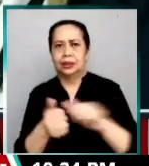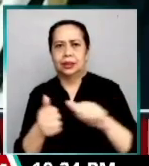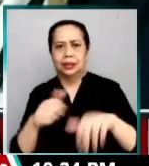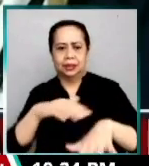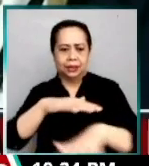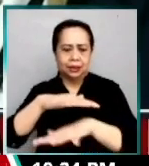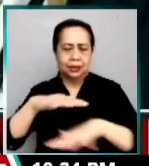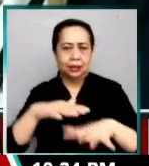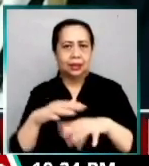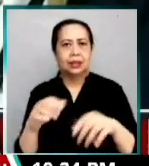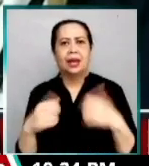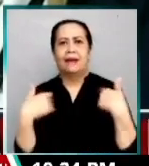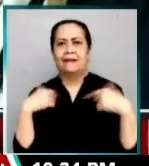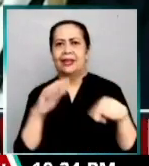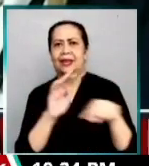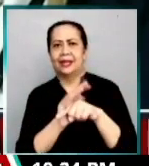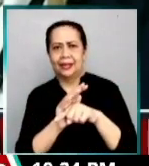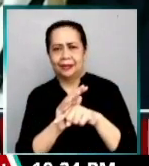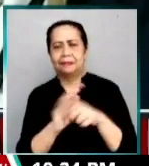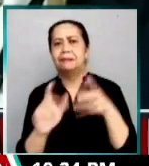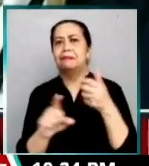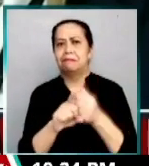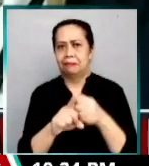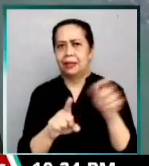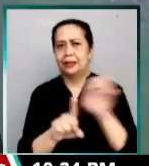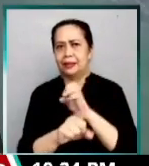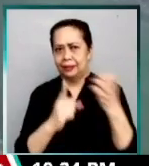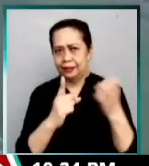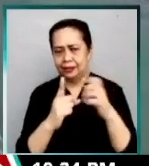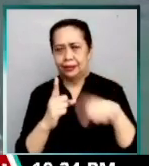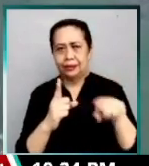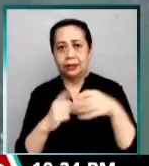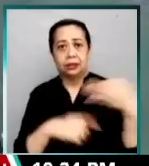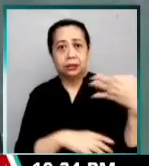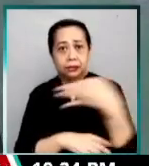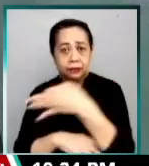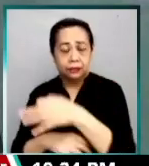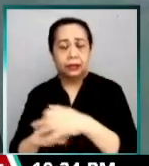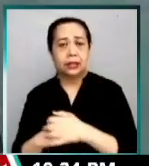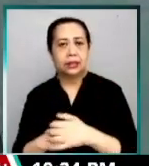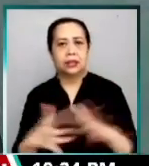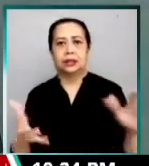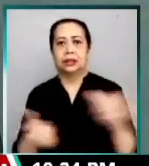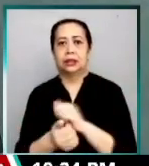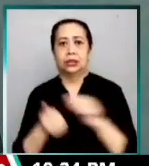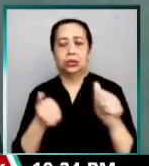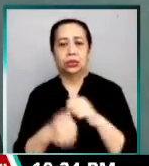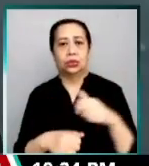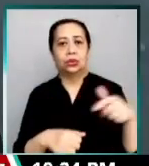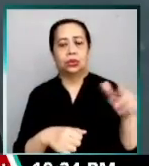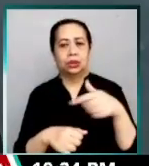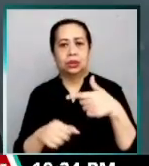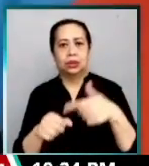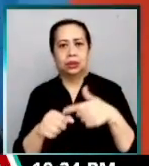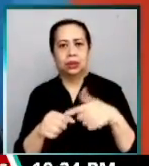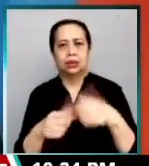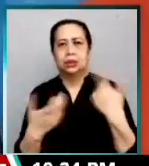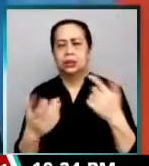may negatibong impact po ito doon sa ating mga isda. Ang pinsala ng oil spill, pinangangambahang lumala.